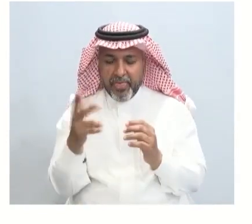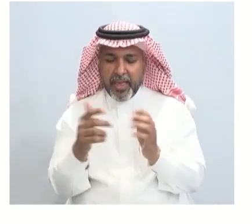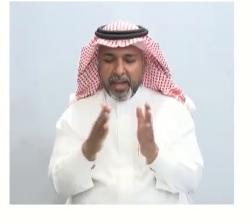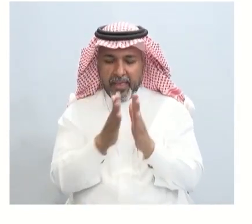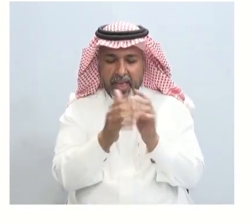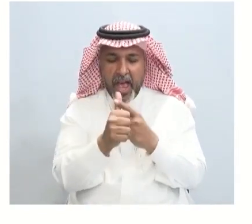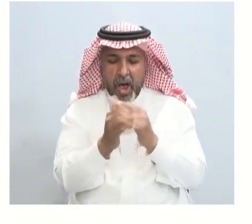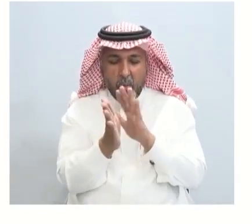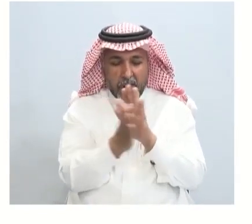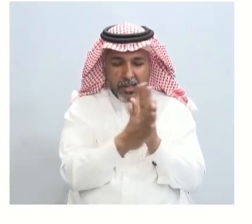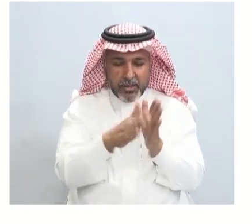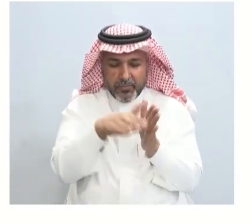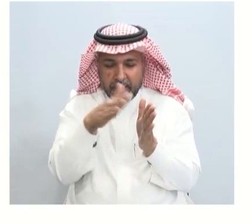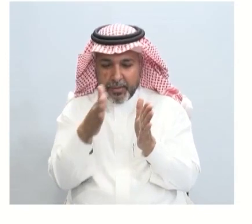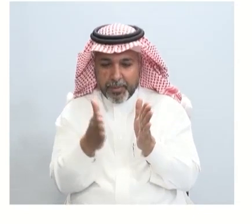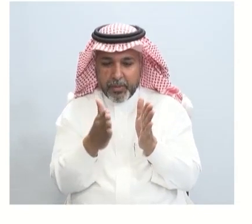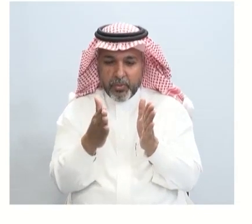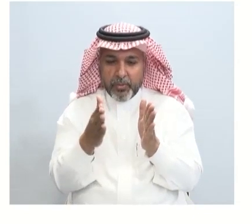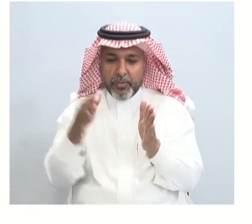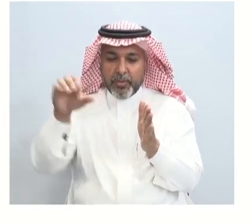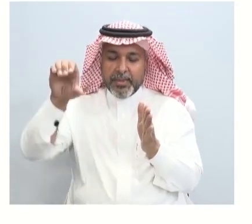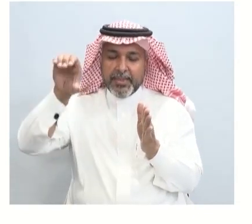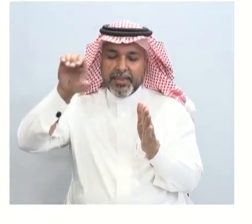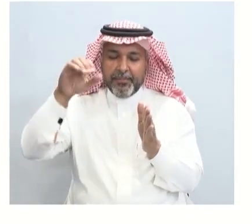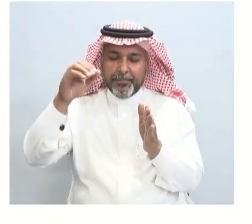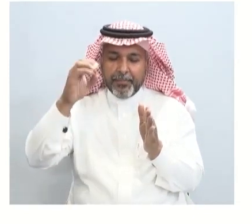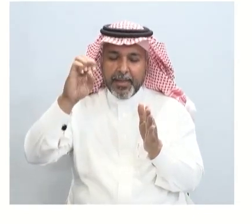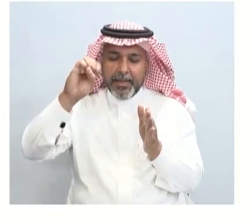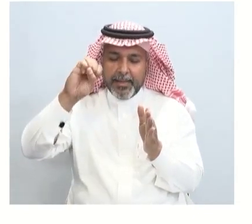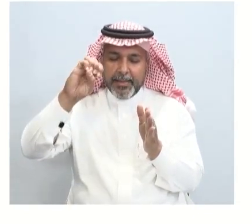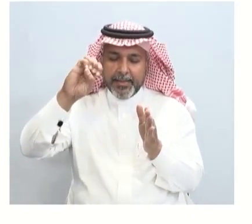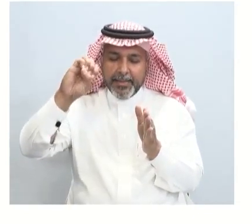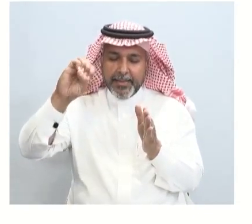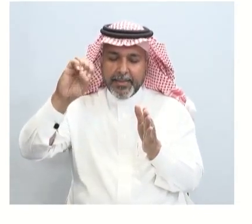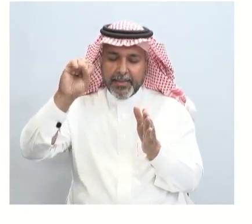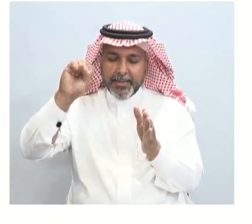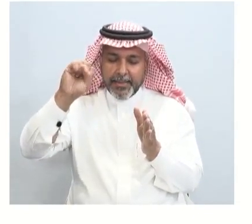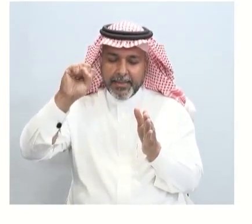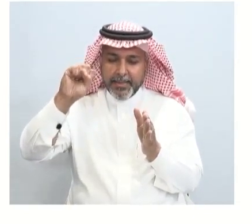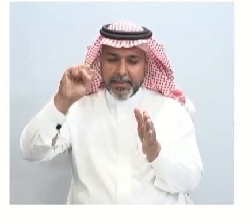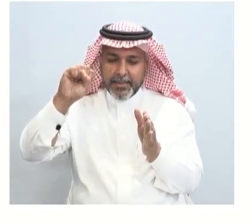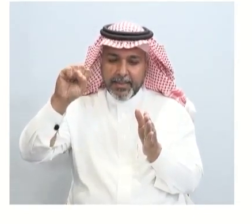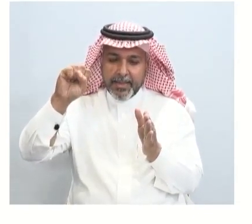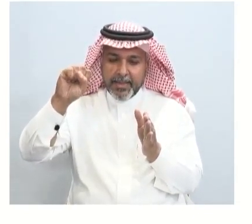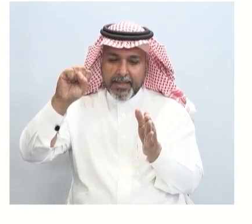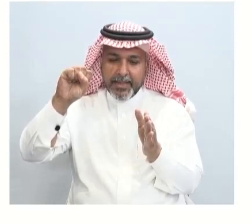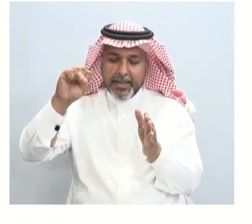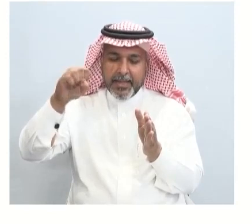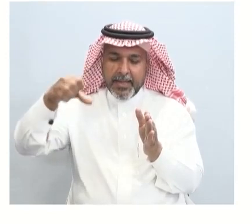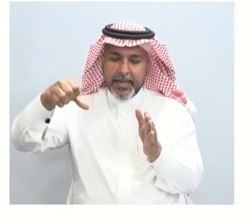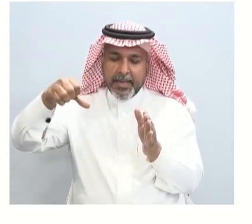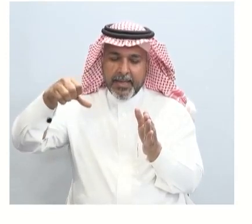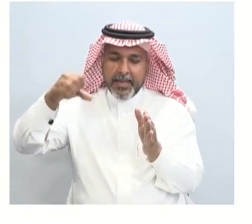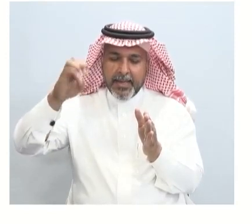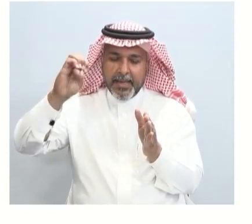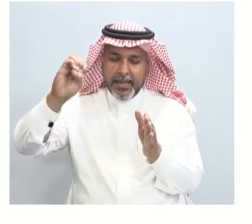لاحظ ان الكوسك السيك هي مقلوبه الكوساين السيك هي مقلوبه الكوساين فلو لاحظنا الداله المنقطه